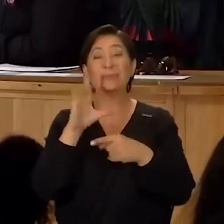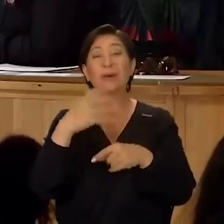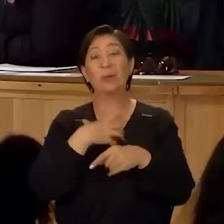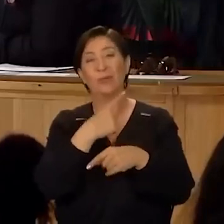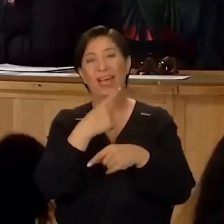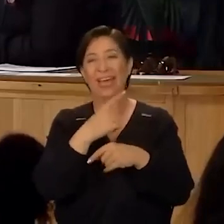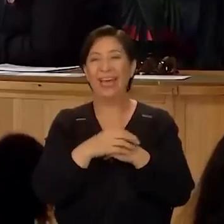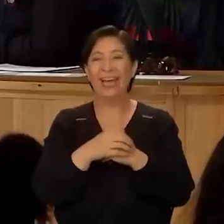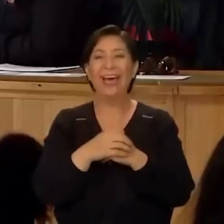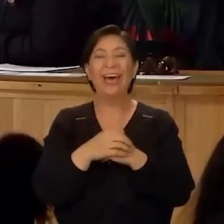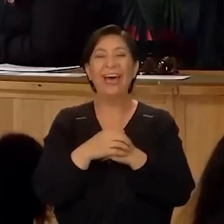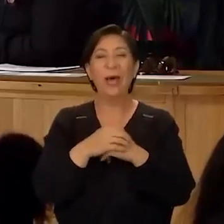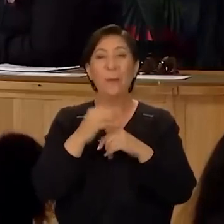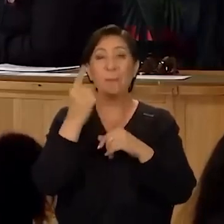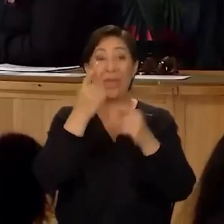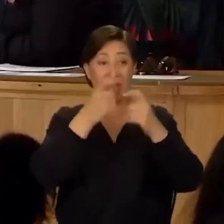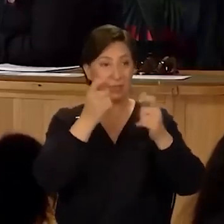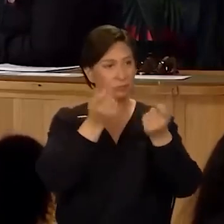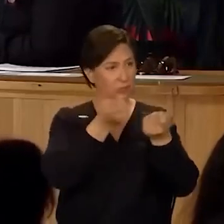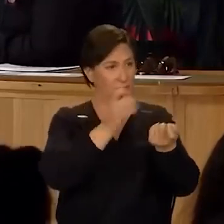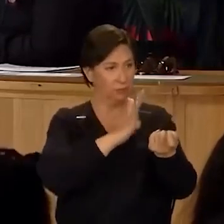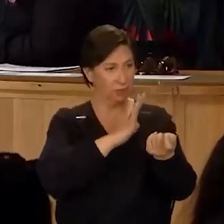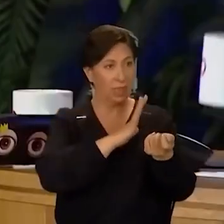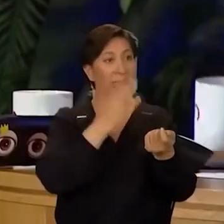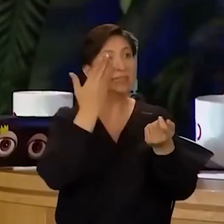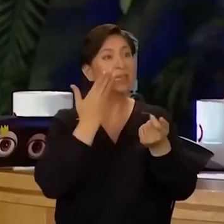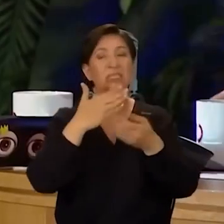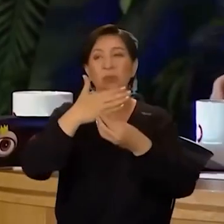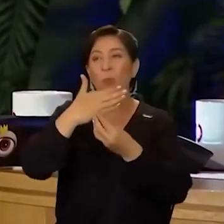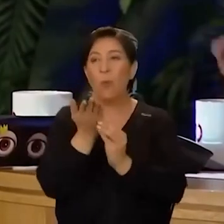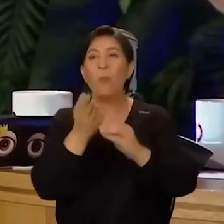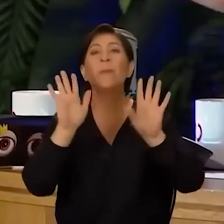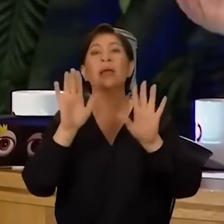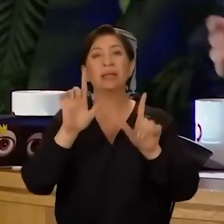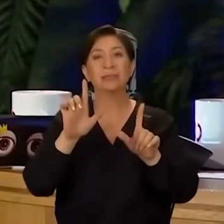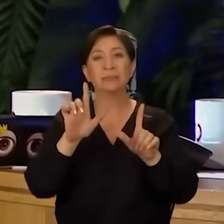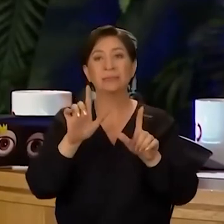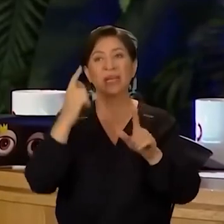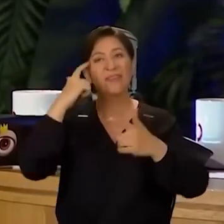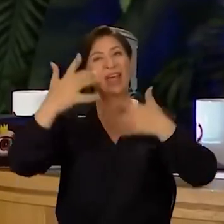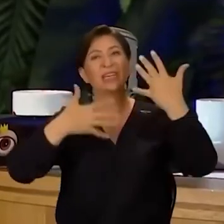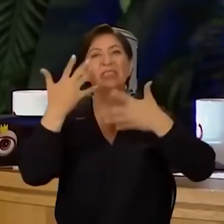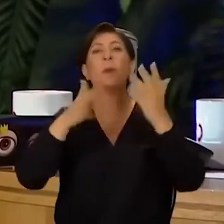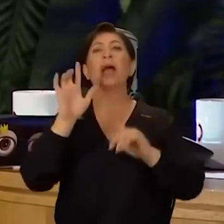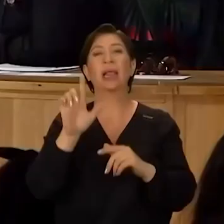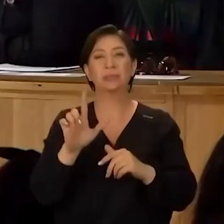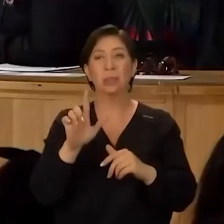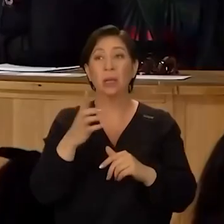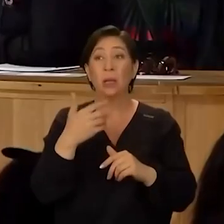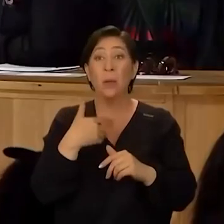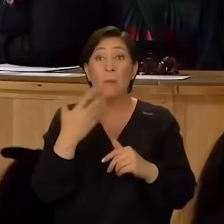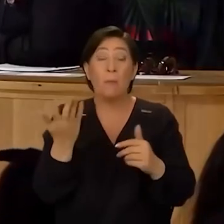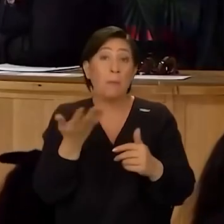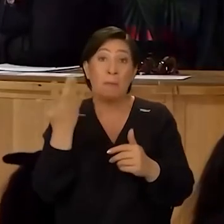Patronla Çünkü bir yerde çalışıyorsan seyirciyi bölmemek lazım belki